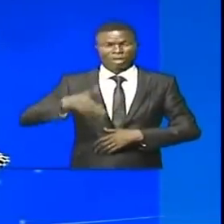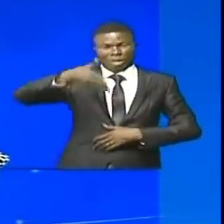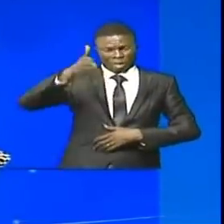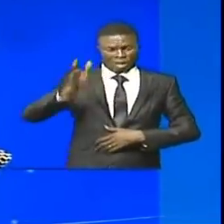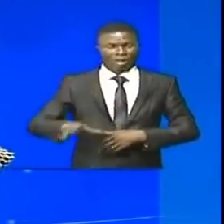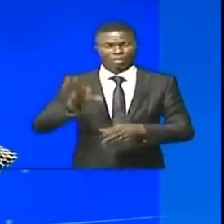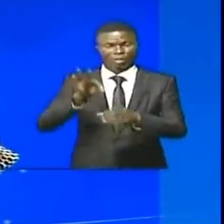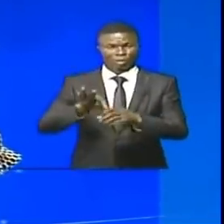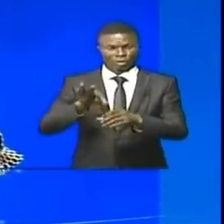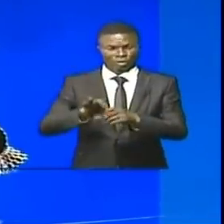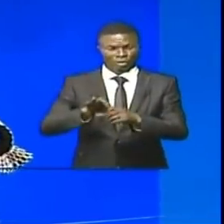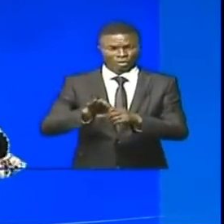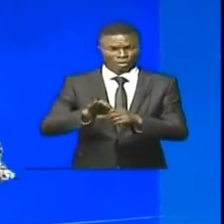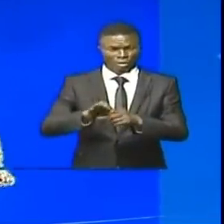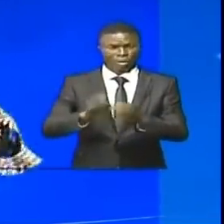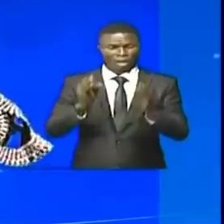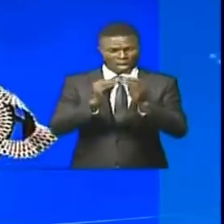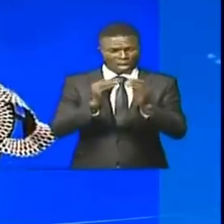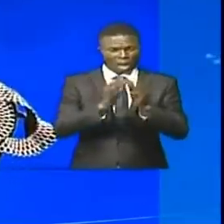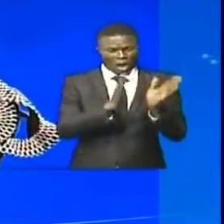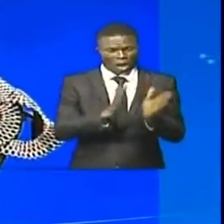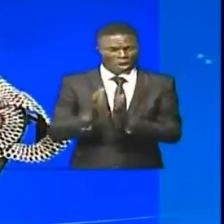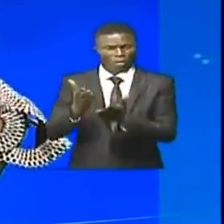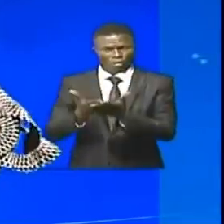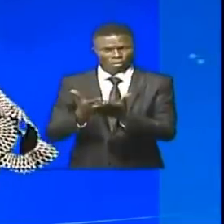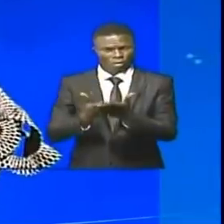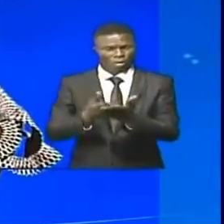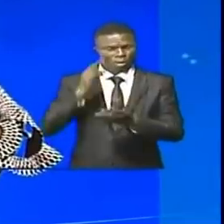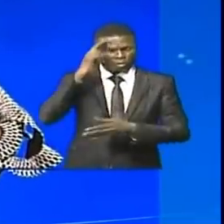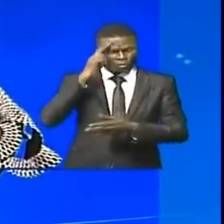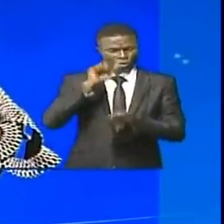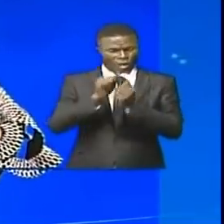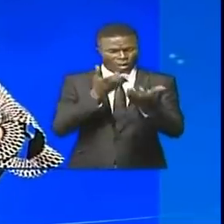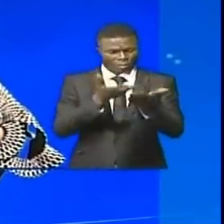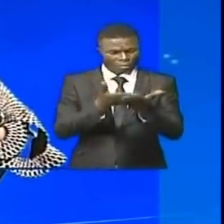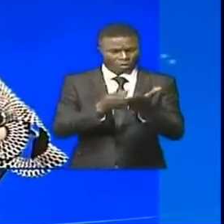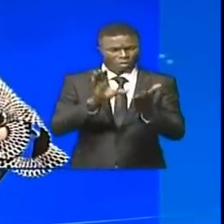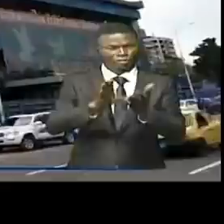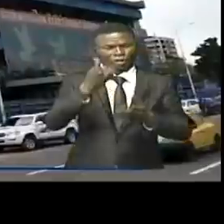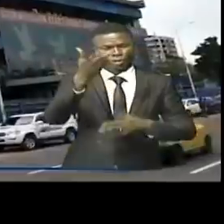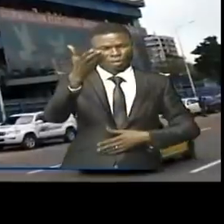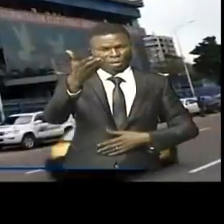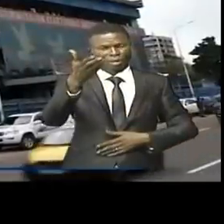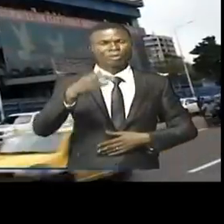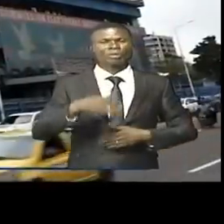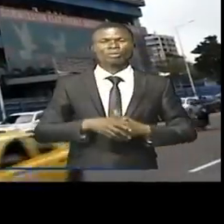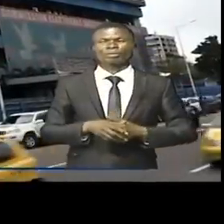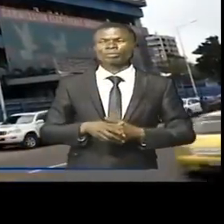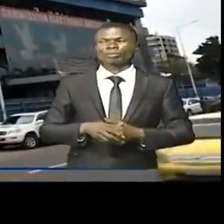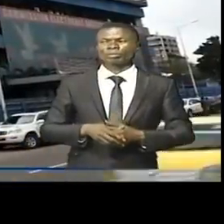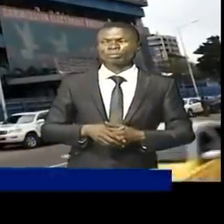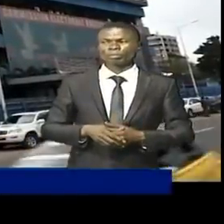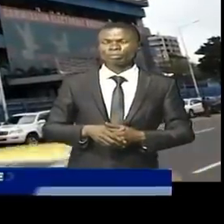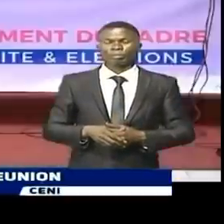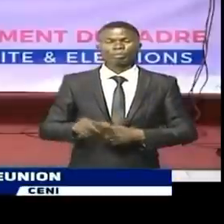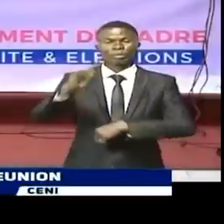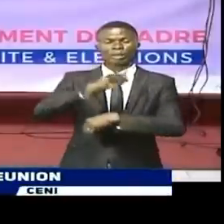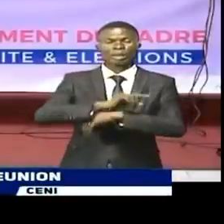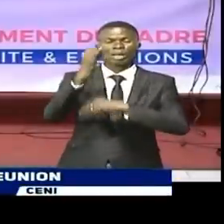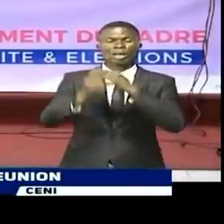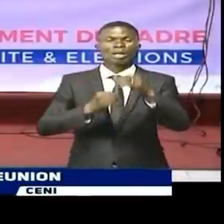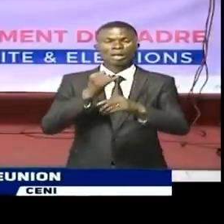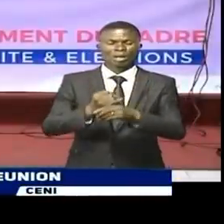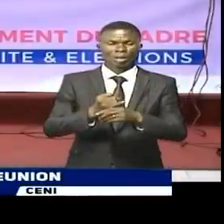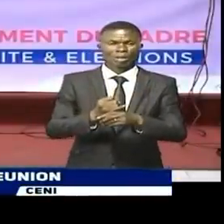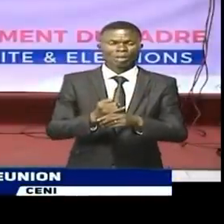ceni gens sont en réunion préparatoire pour y réfléchir téthys samba et hervé bouty en prélude de la journée internationale des droits